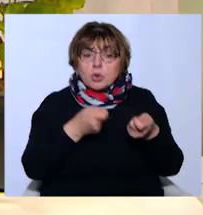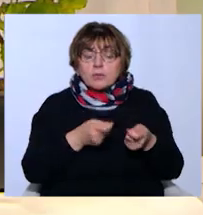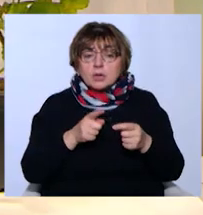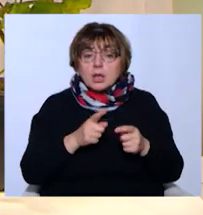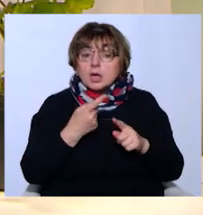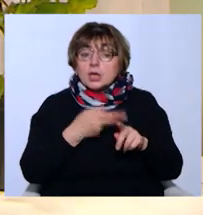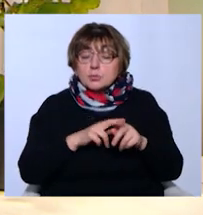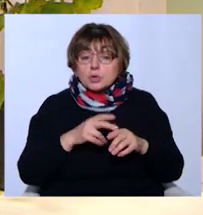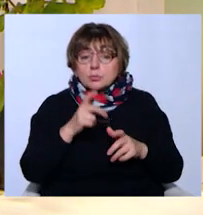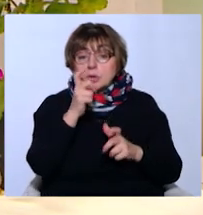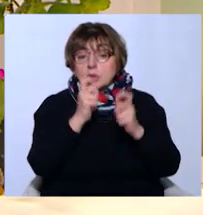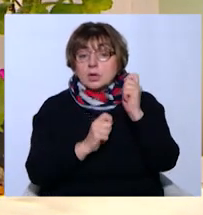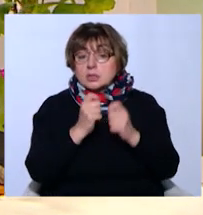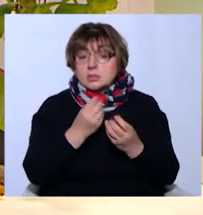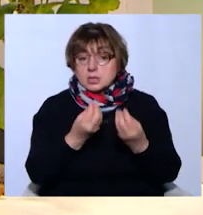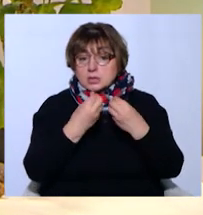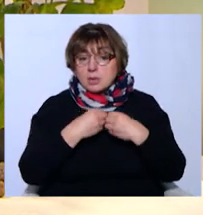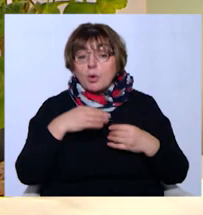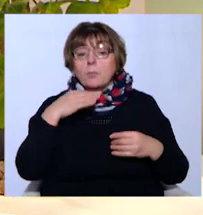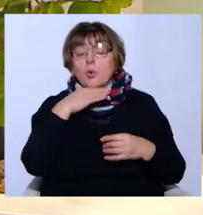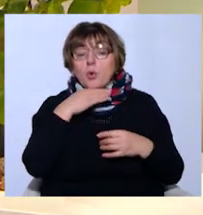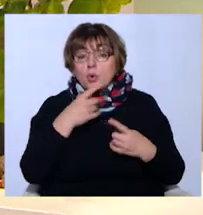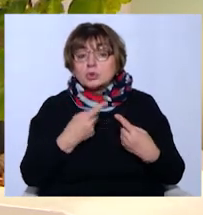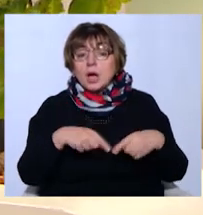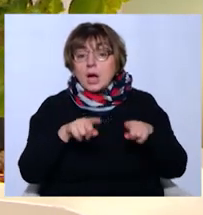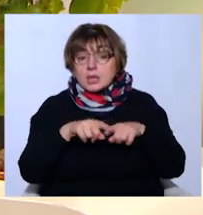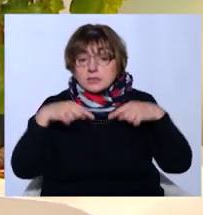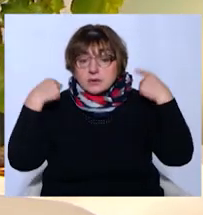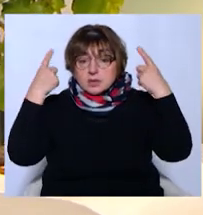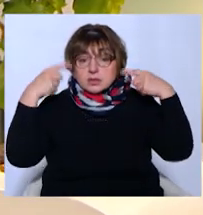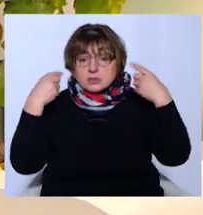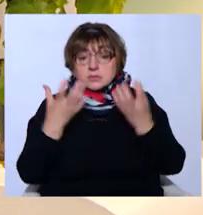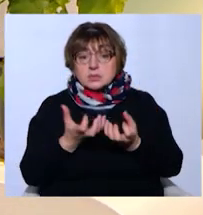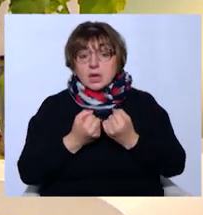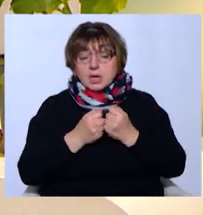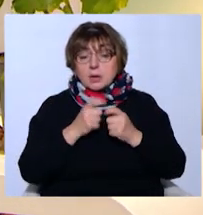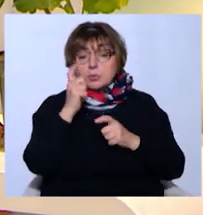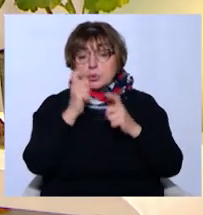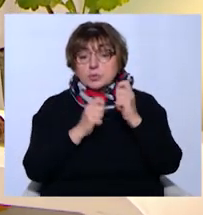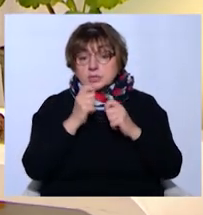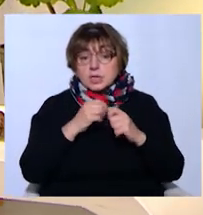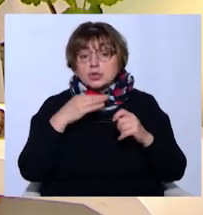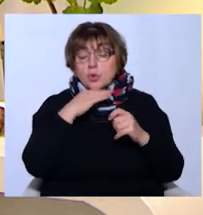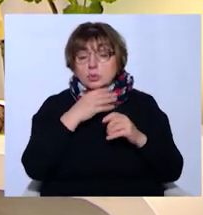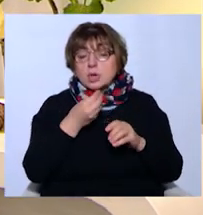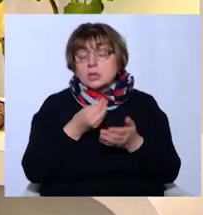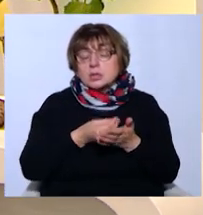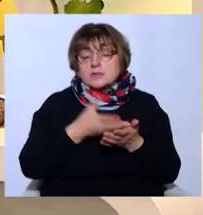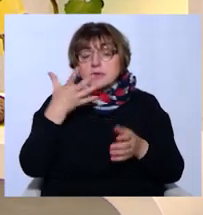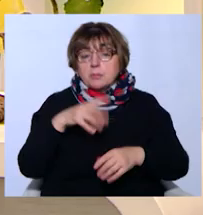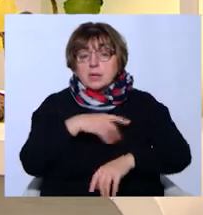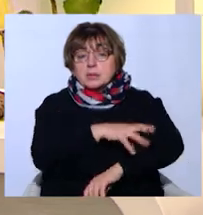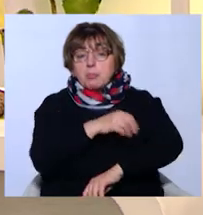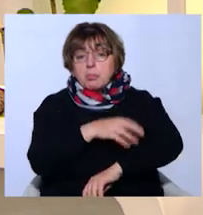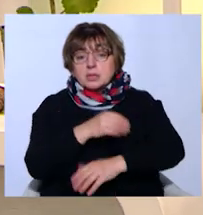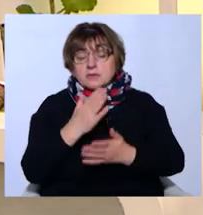ადამიანი რძეს, რძის პროდუქტებს, ხორცს, ასევე ცხვრისგან რძეს, ხორცს და ცხვარს აქვს ასევე ძვირფასი ბეწვი, რომელსაც